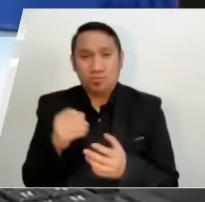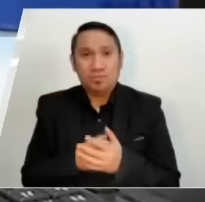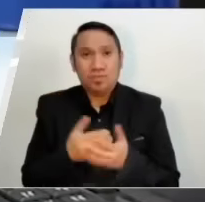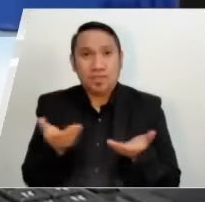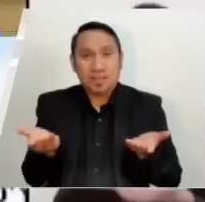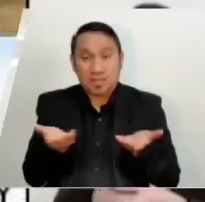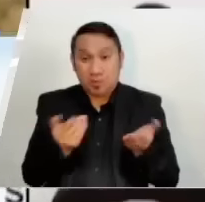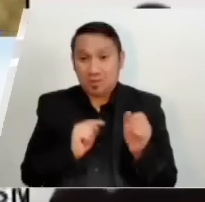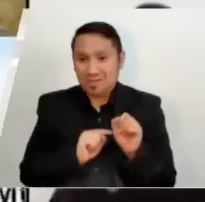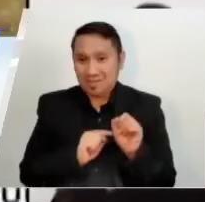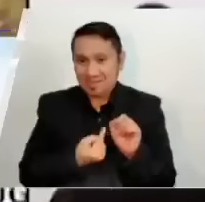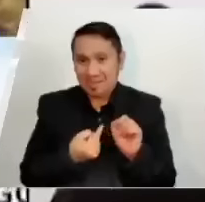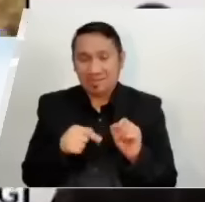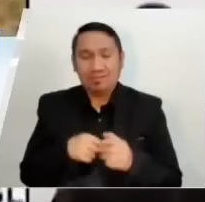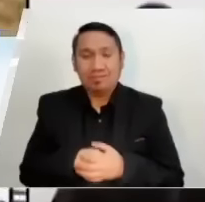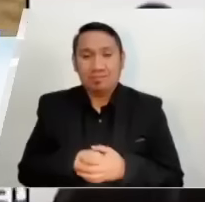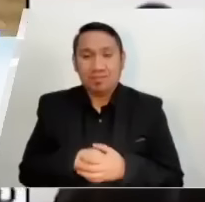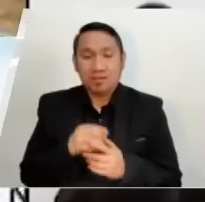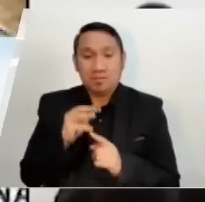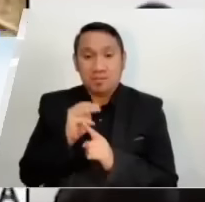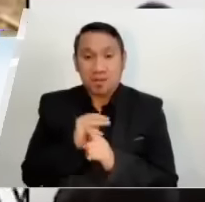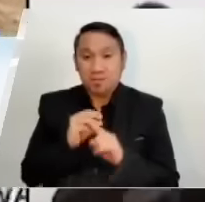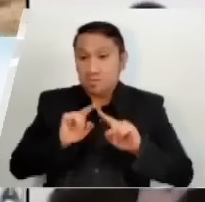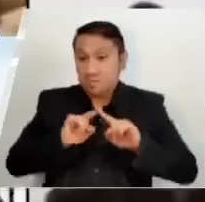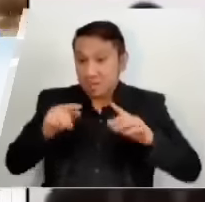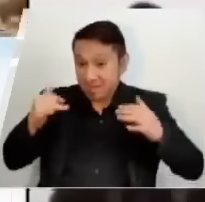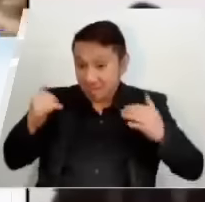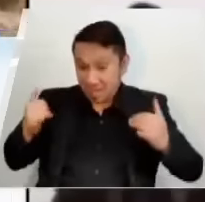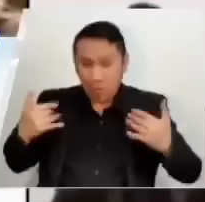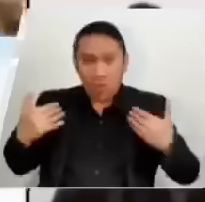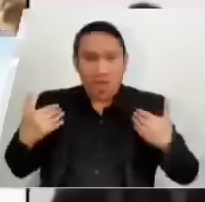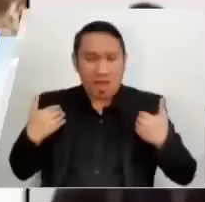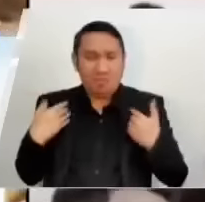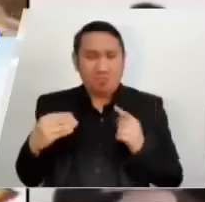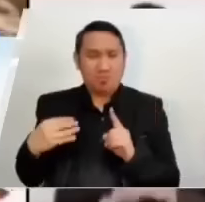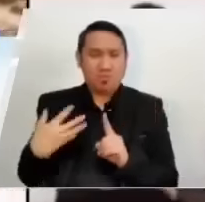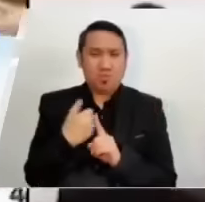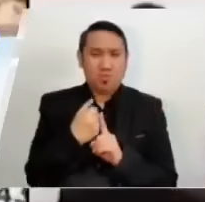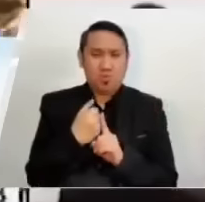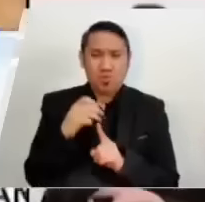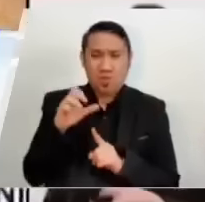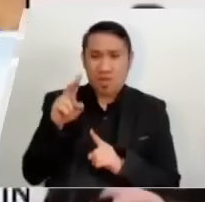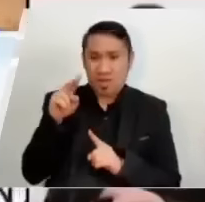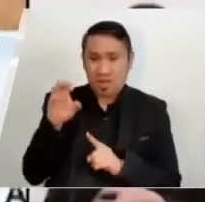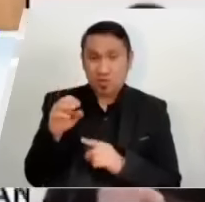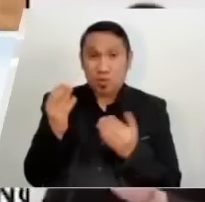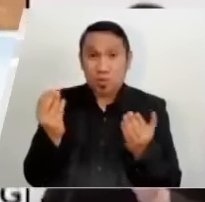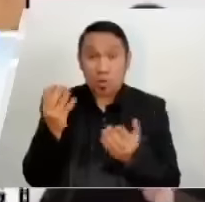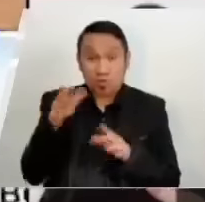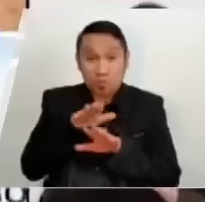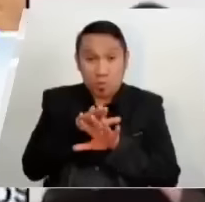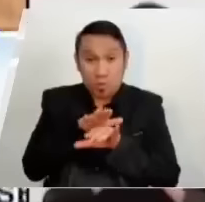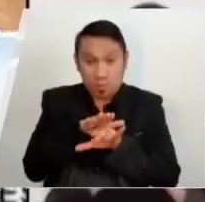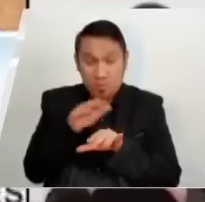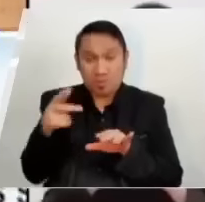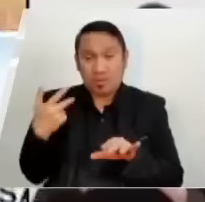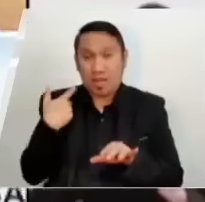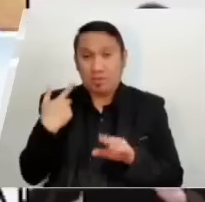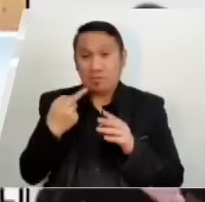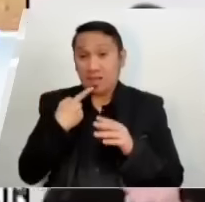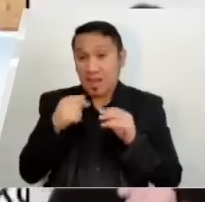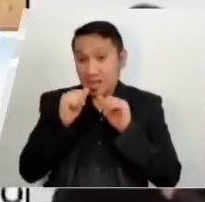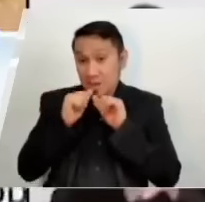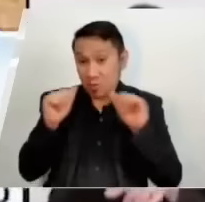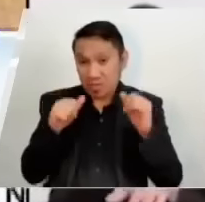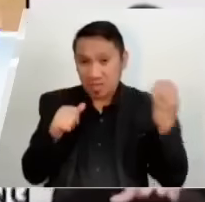ng Marso. Pero ngayon pa lang matindi na ang epekto ng El Nino. Sa Bulalakaw, Oriental, Mindoro na nauna nagdeklara ng state of calamity,